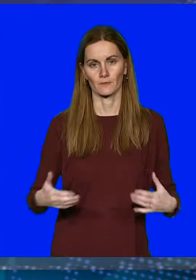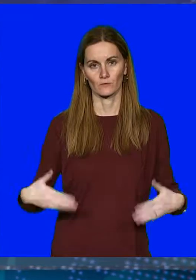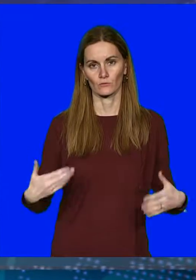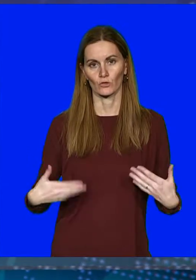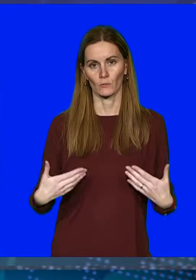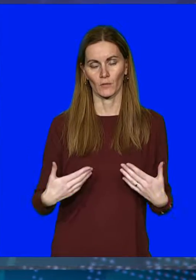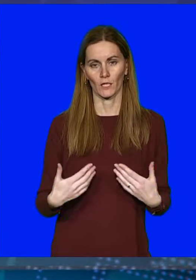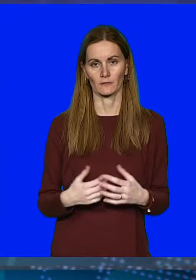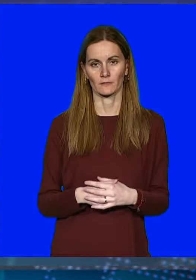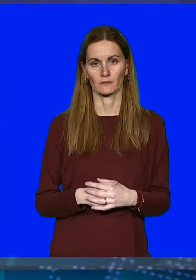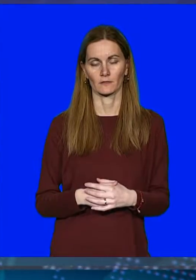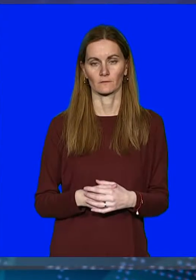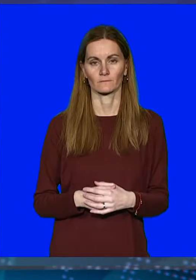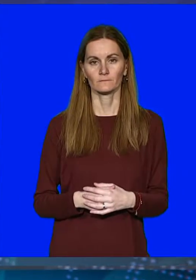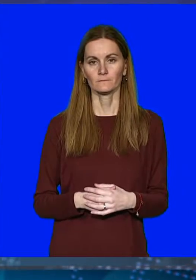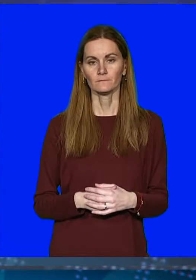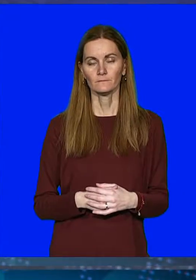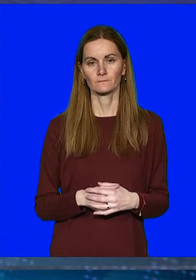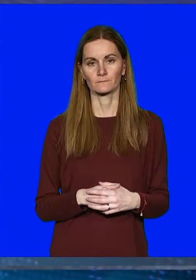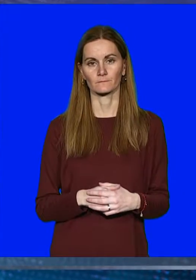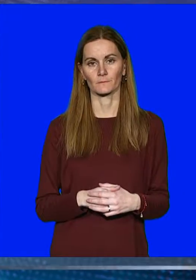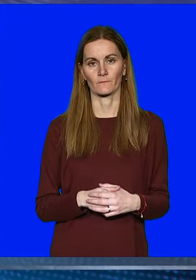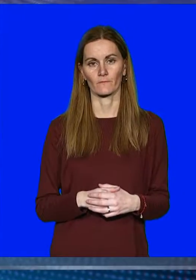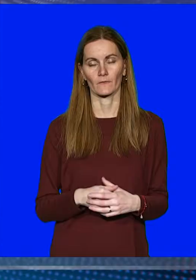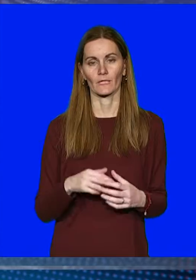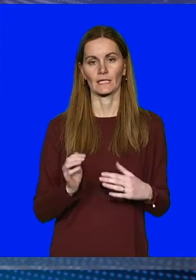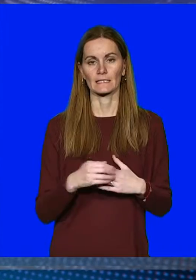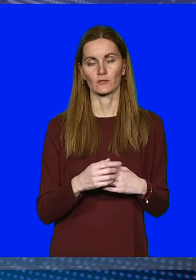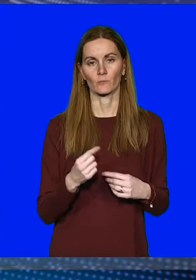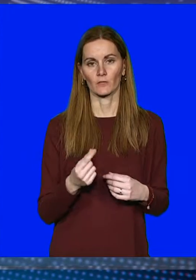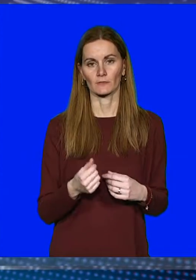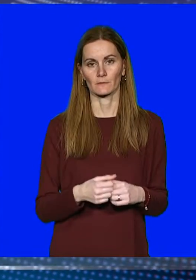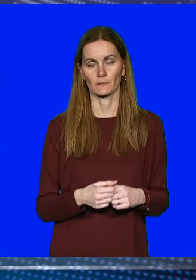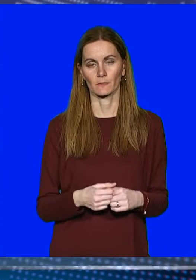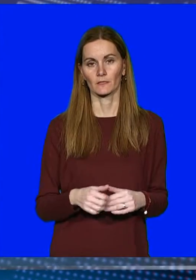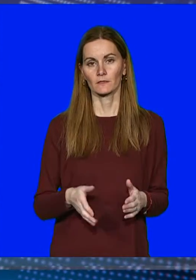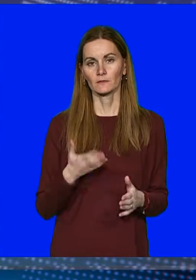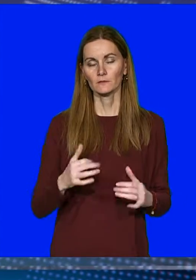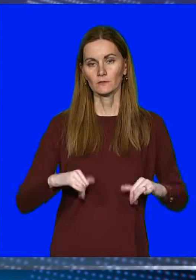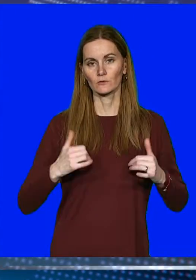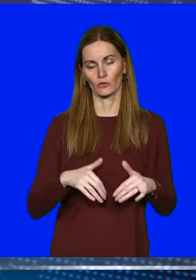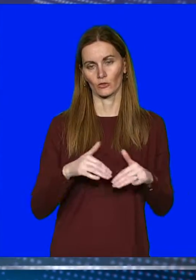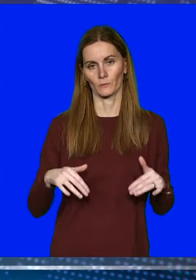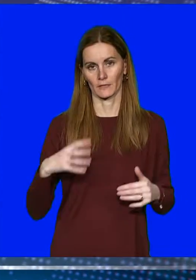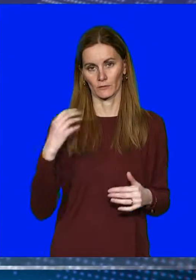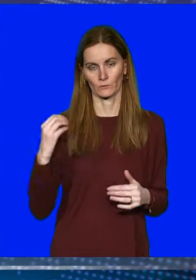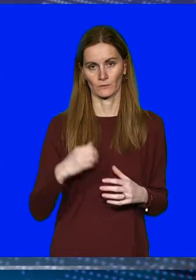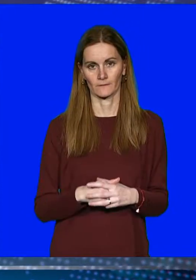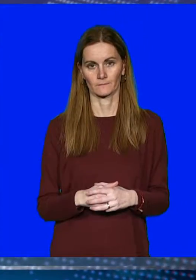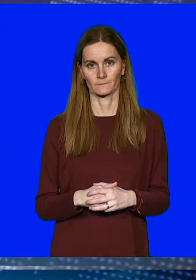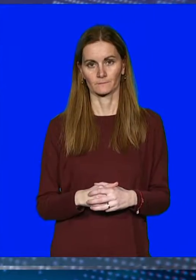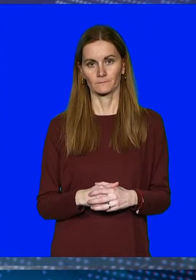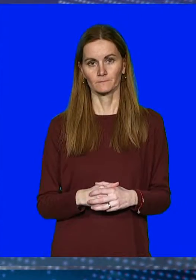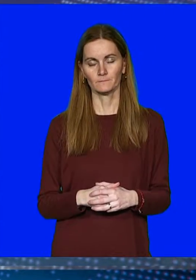se našim mladima, ali da se i naši mladi vraćaju u naš grad. Iz gradskog proračuna za stipendije na godišnjoj razini izdvojit će se